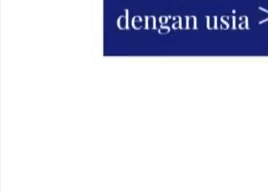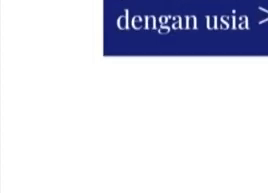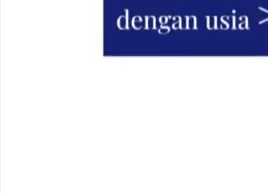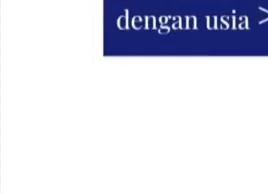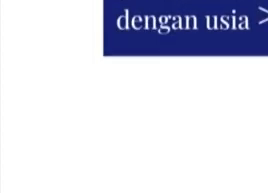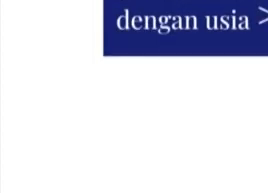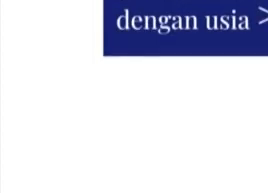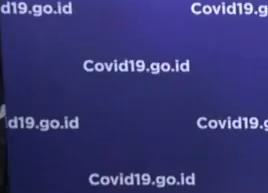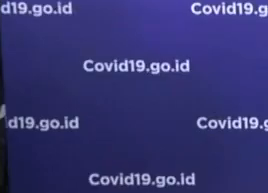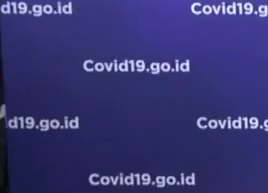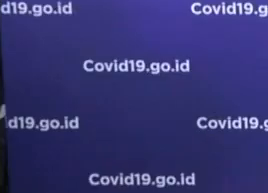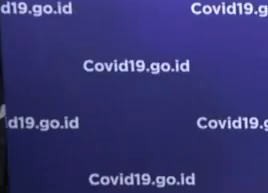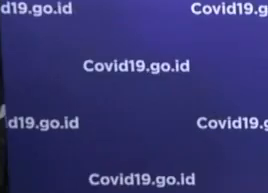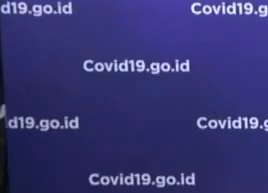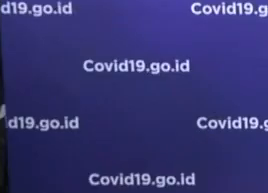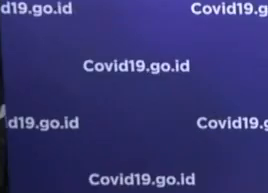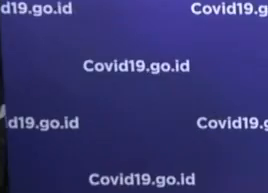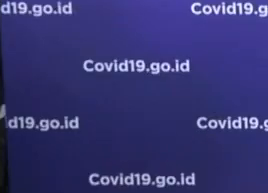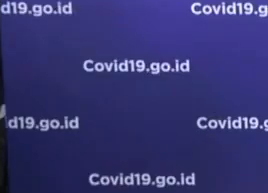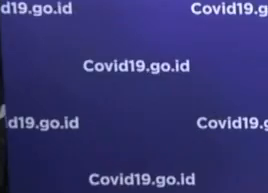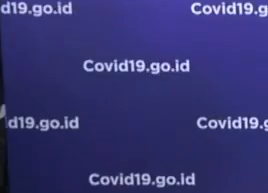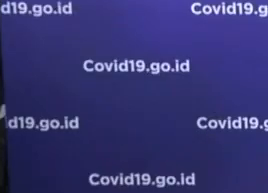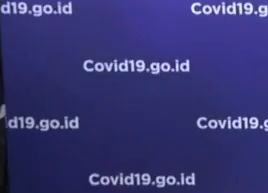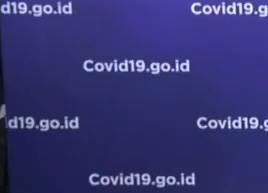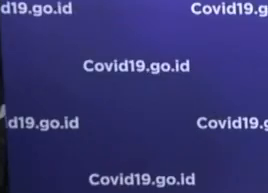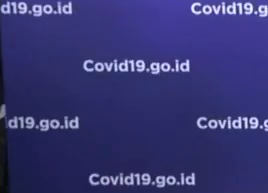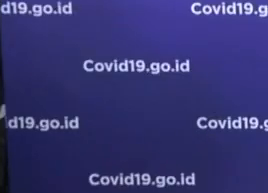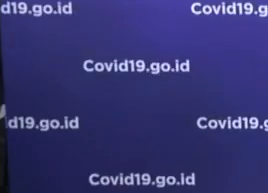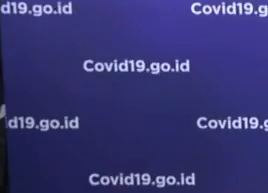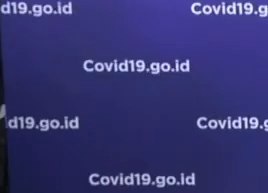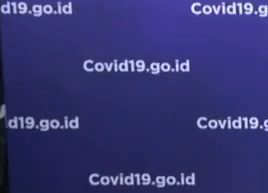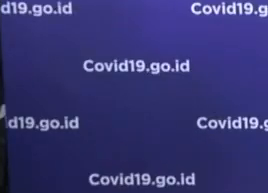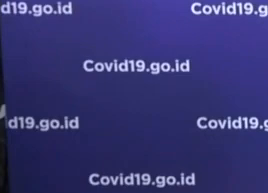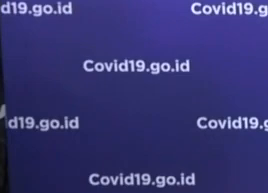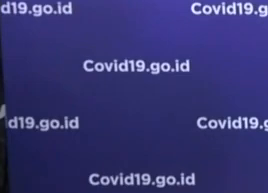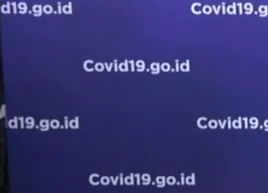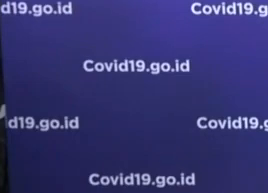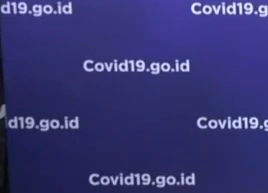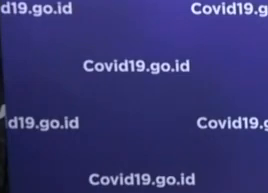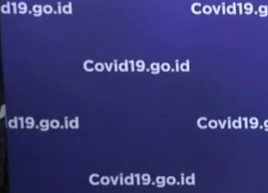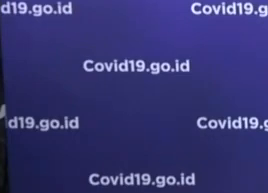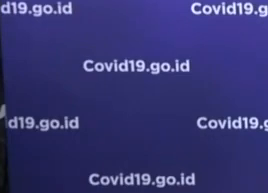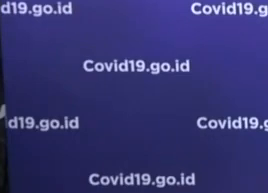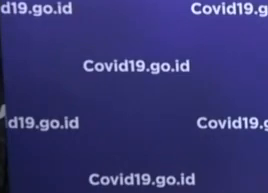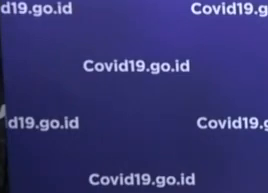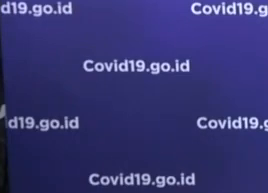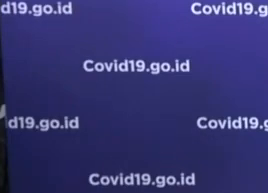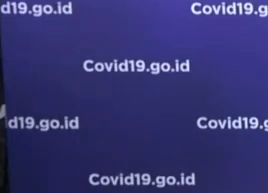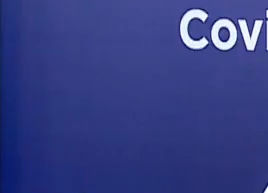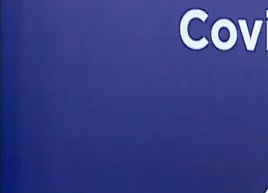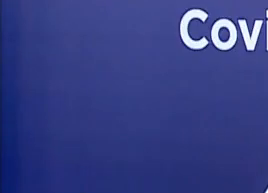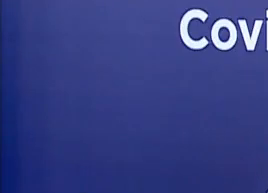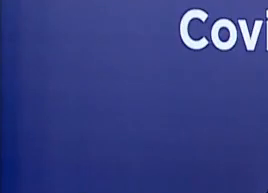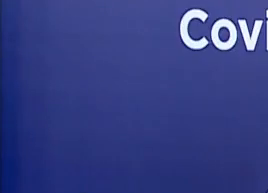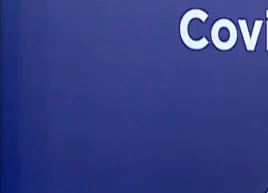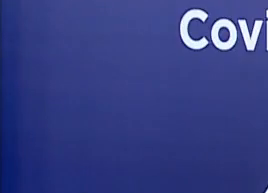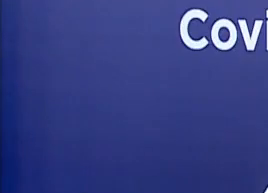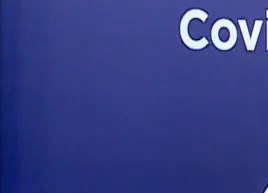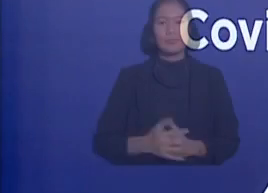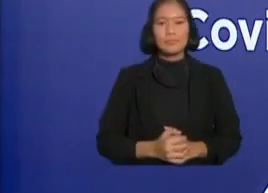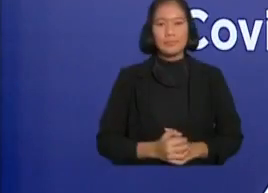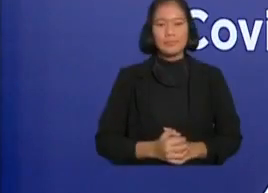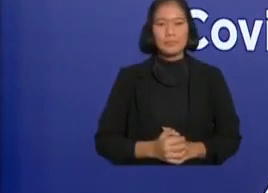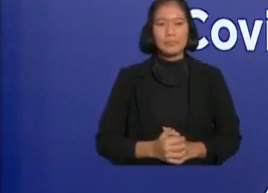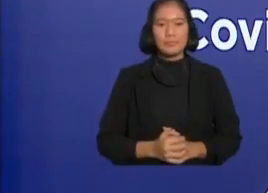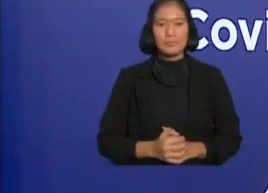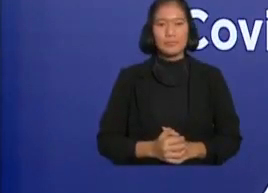kita bisa lihat selain dari gejala kita bisa lihat dengan gambaran lainnya